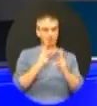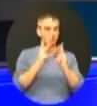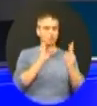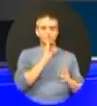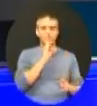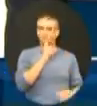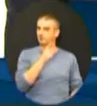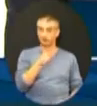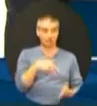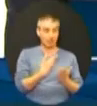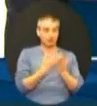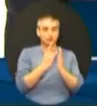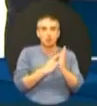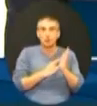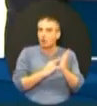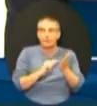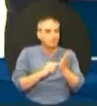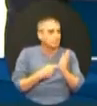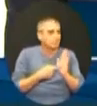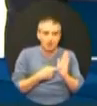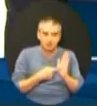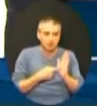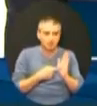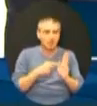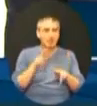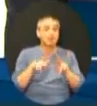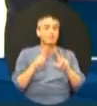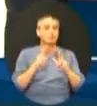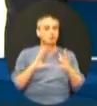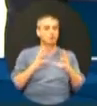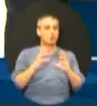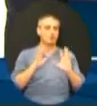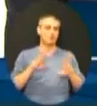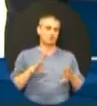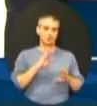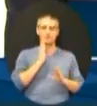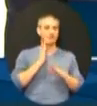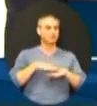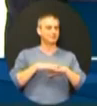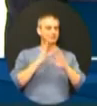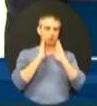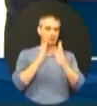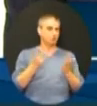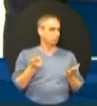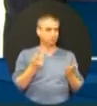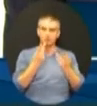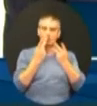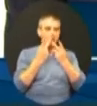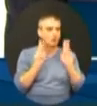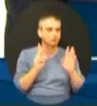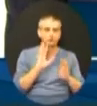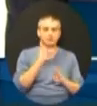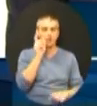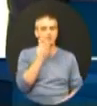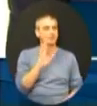הבעיות אבל אני חושבת שזו הצעת חוק שנועדה א לטפל בצורה מעוותת ביותר במשרות האמון אני חושבת שממש לא משנה